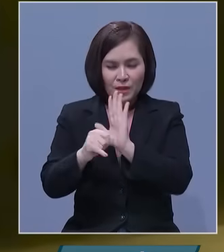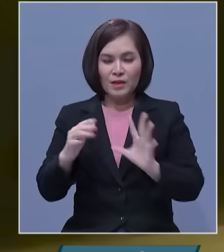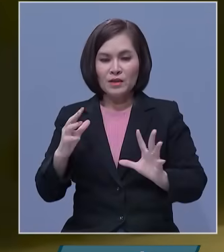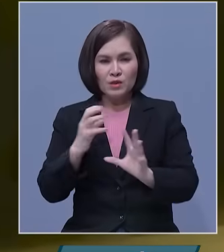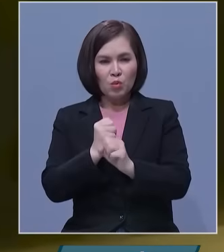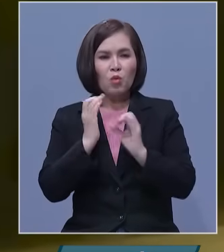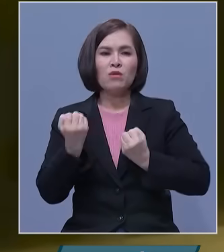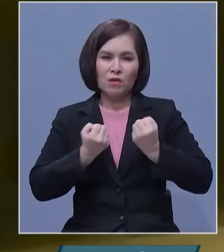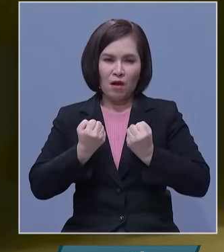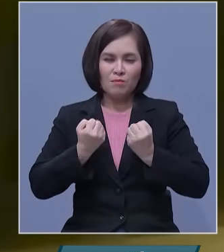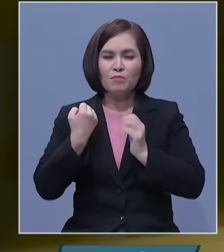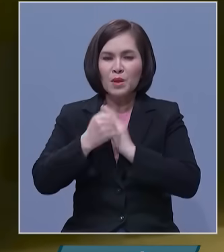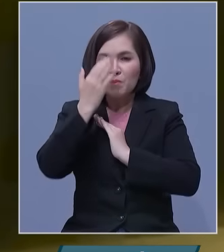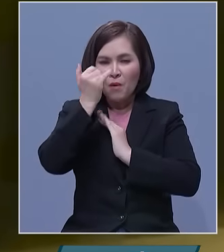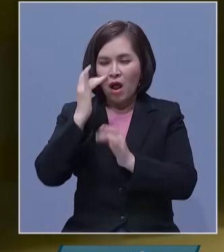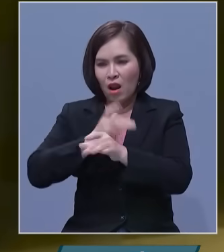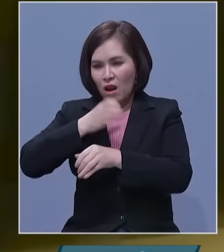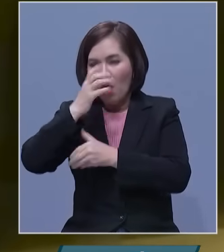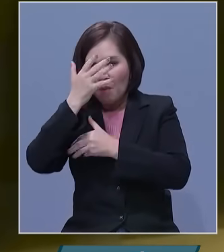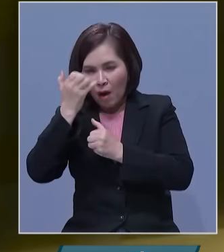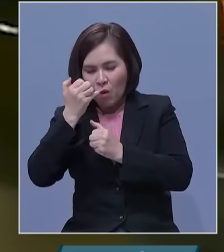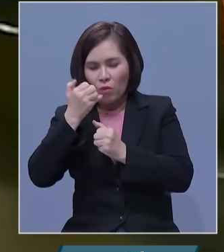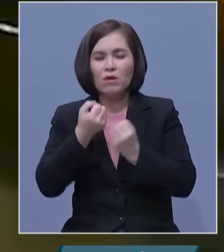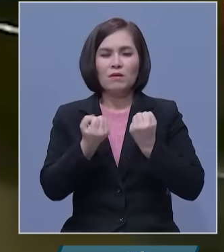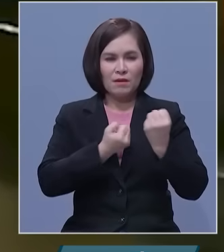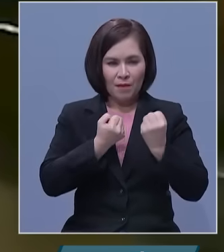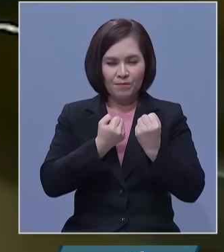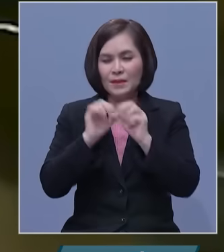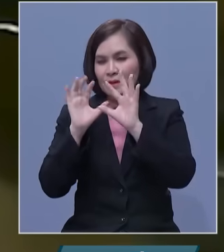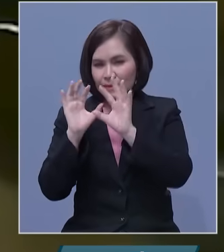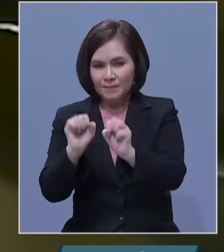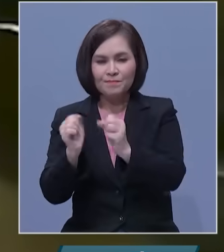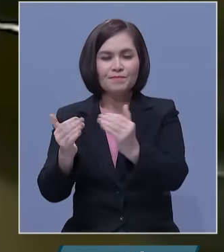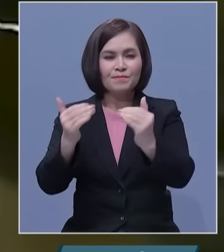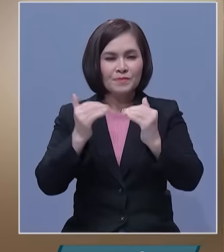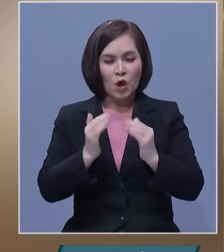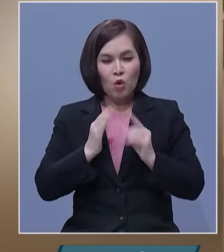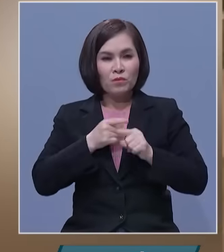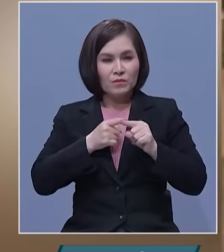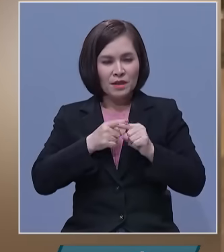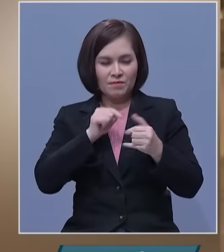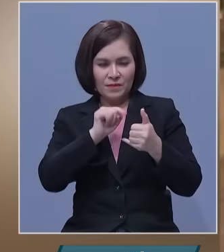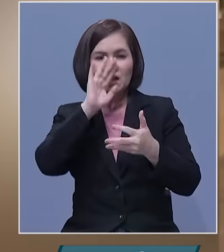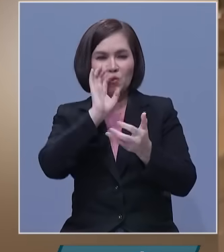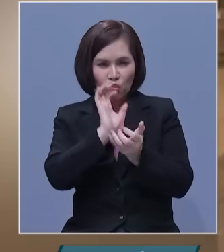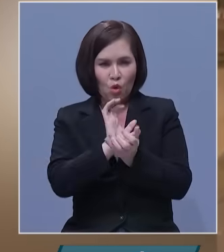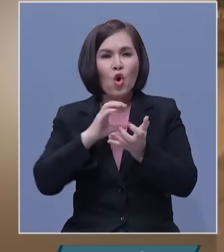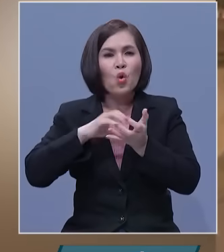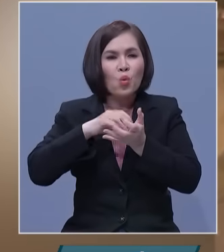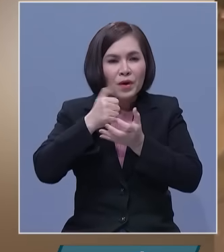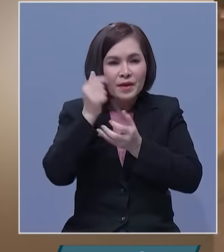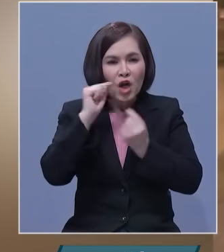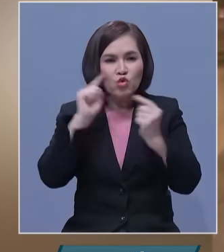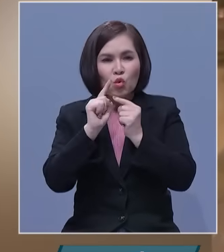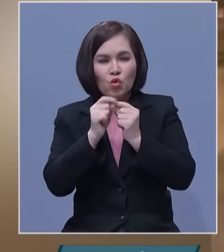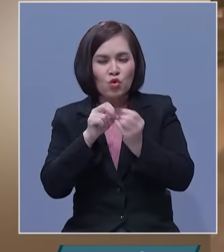คือเมาแล้วขับแล้วก็นำตัวไปดำเนินคดีตามกฎหมายส่วนตำรวจที่ถูกชนได้รับบาดเจ็บเคราะห์ดีที่กระโดดเกาะรั้วมอเ